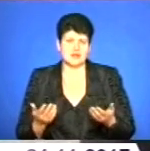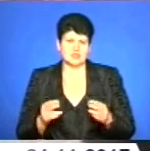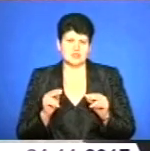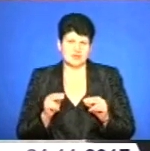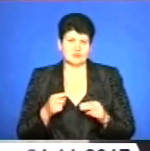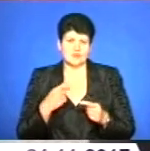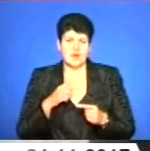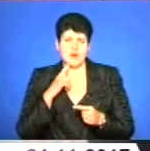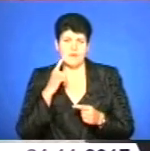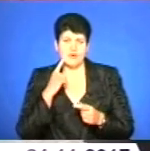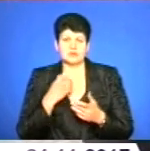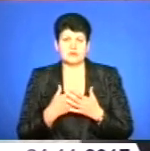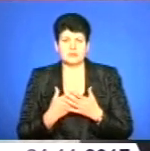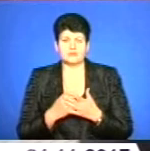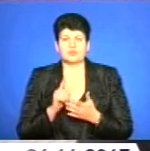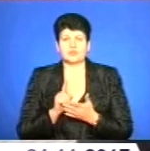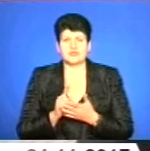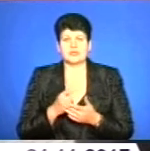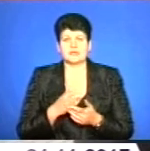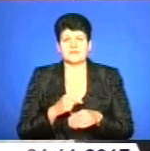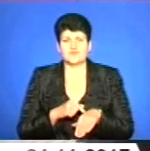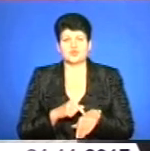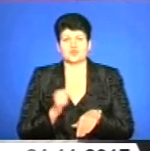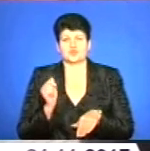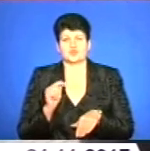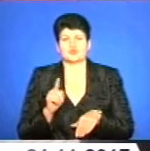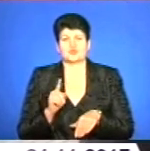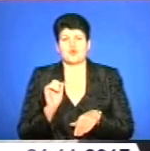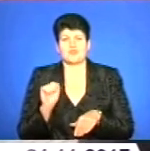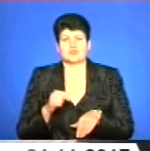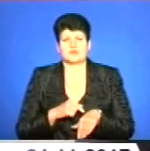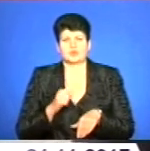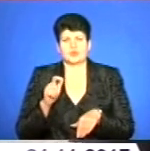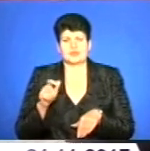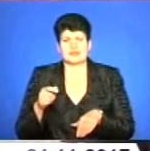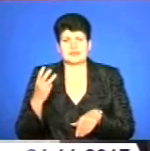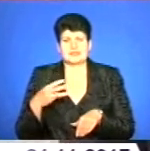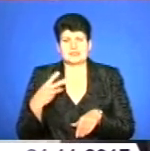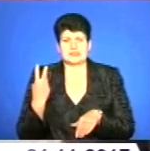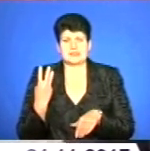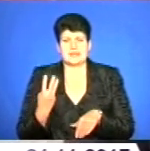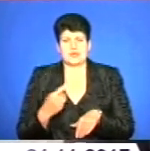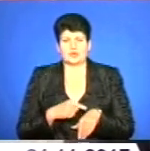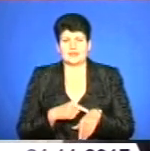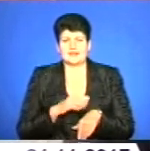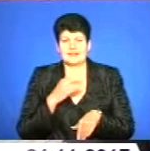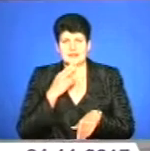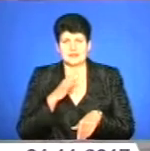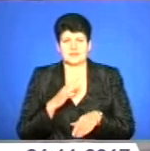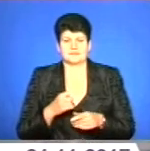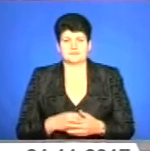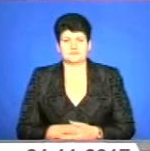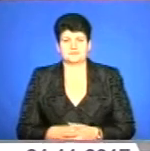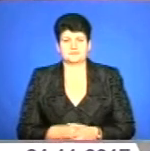кажучи, але молодь, мабуть, повинна би відчути, що може відчути людина, яка 33 години не поїла, хоча б 33 години.